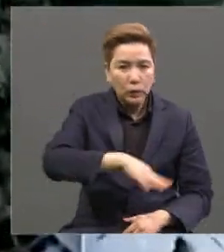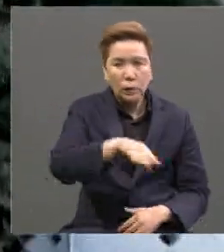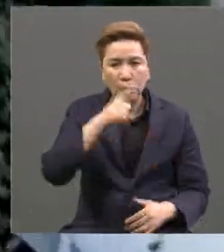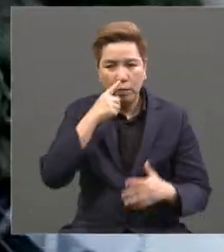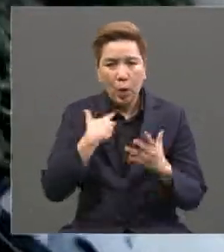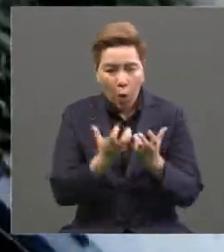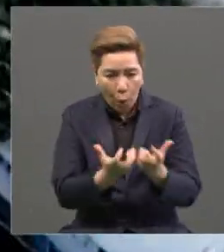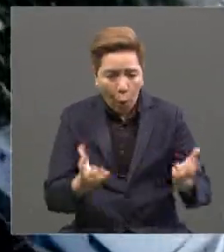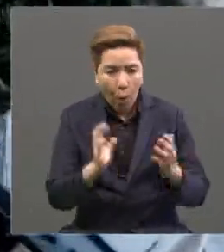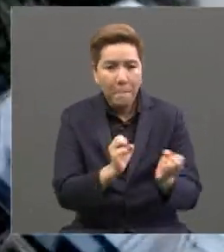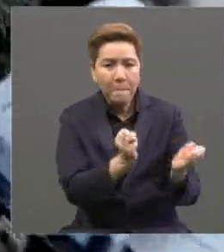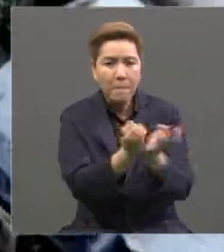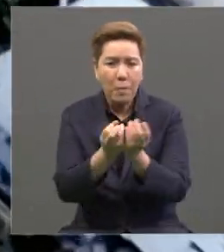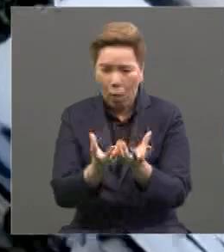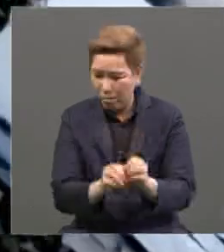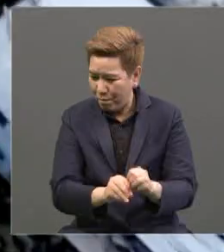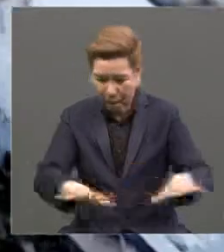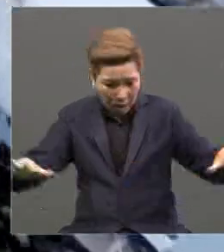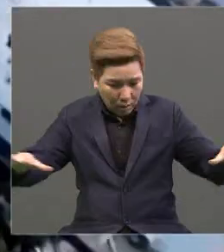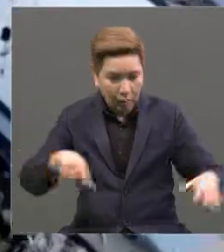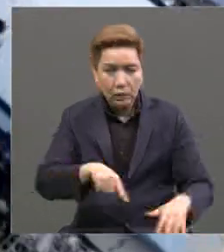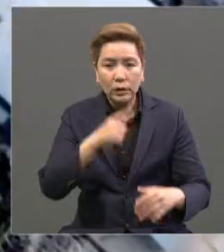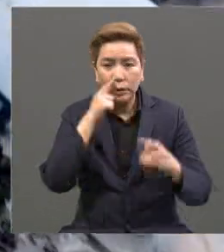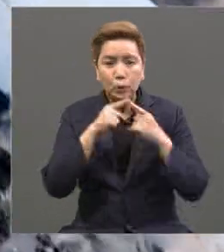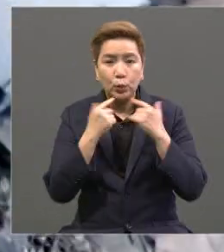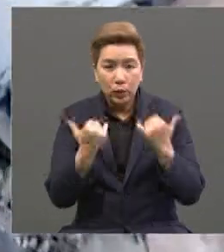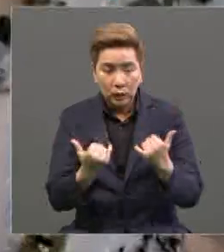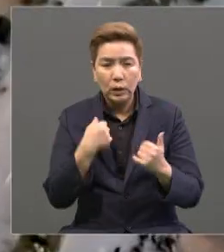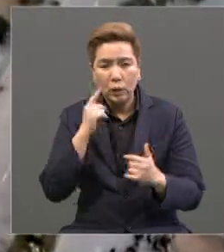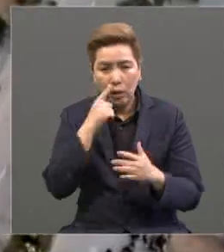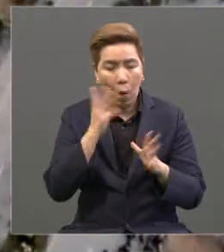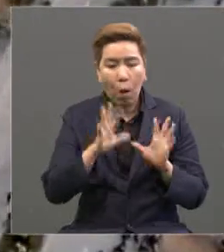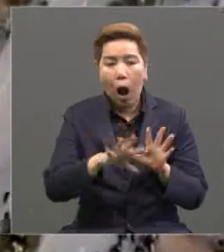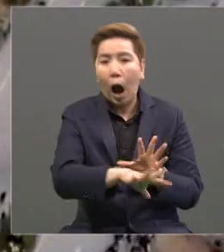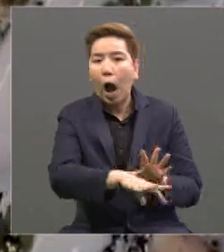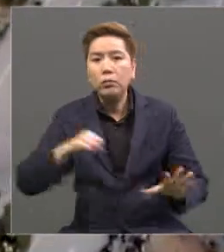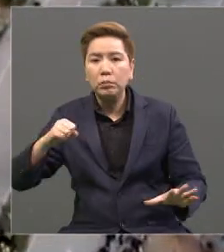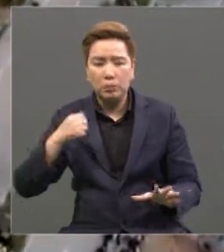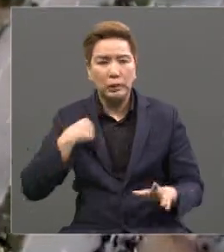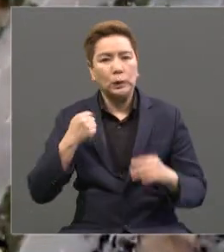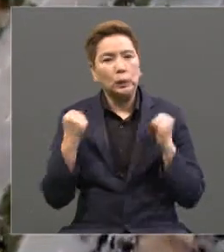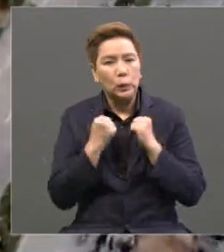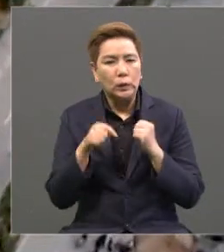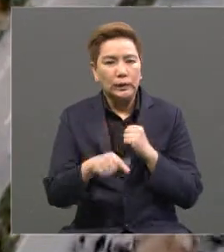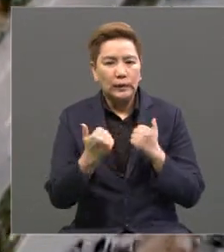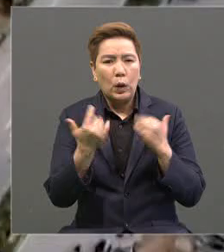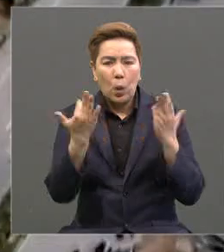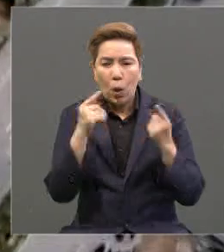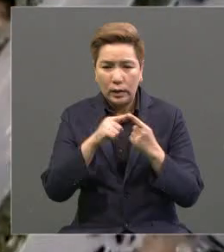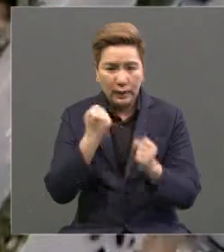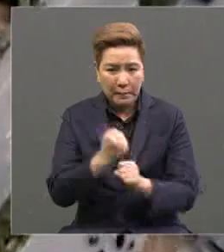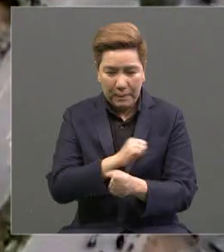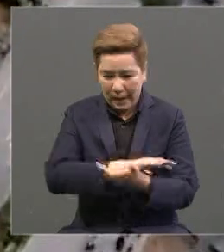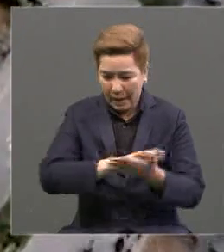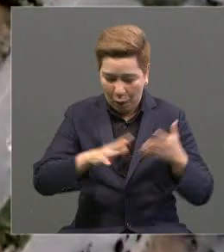จจะมีทรัพย์สินของผู้ประสบภัยเนี่ยกระจายอยู่ในพื้นที่ก็อาจจะมีการหยิบไปโดยพลการดังนั้นค่ะจนกว่าสถ